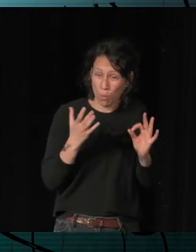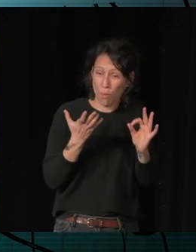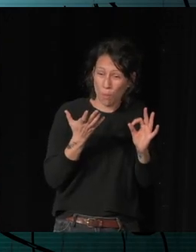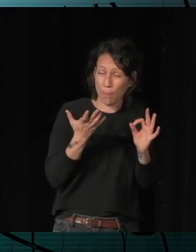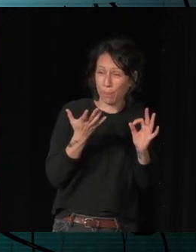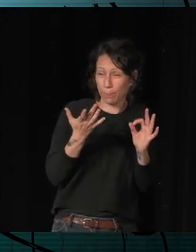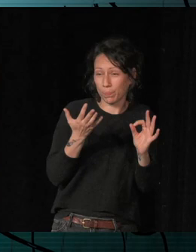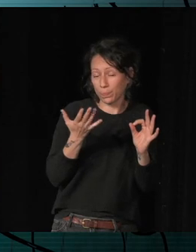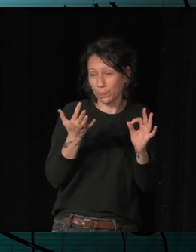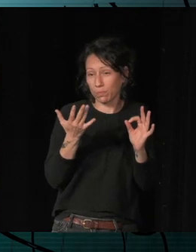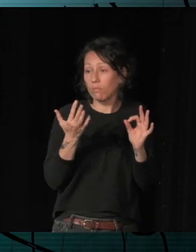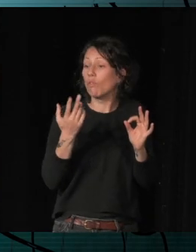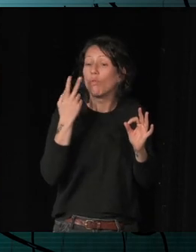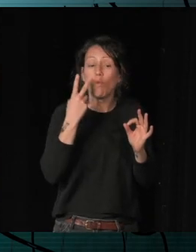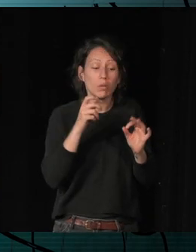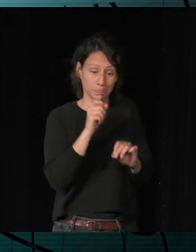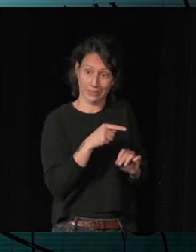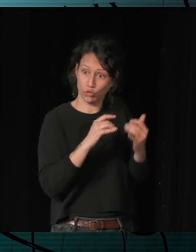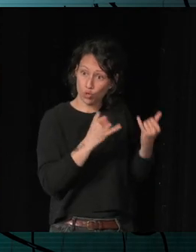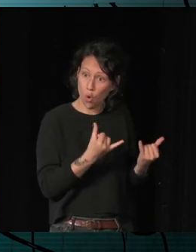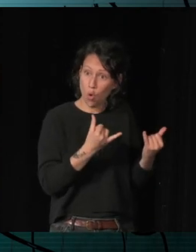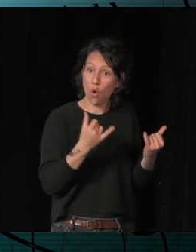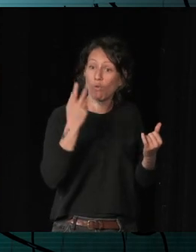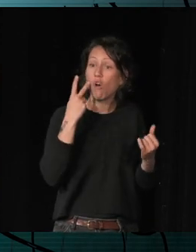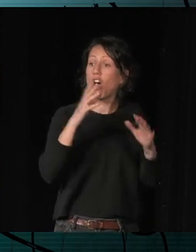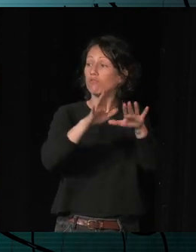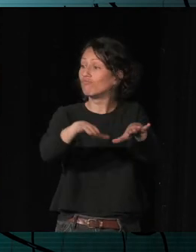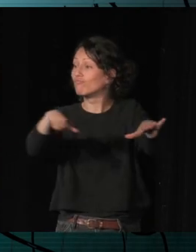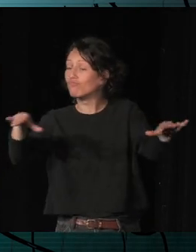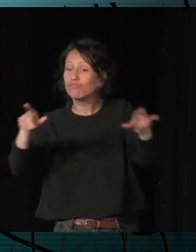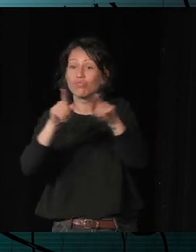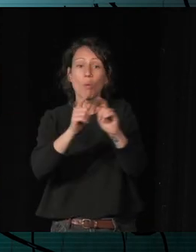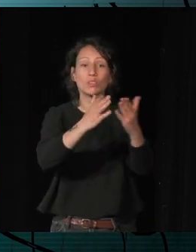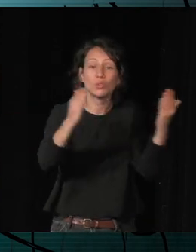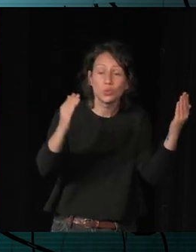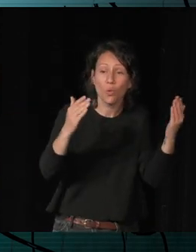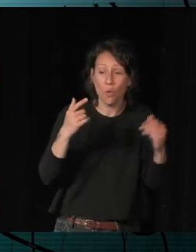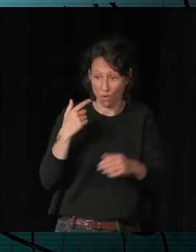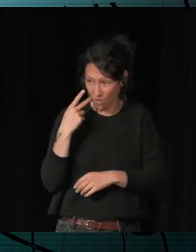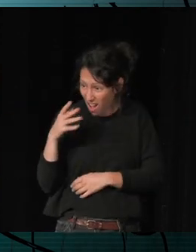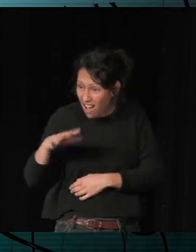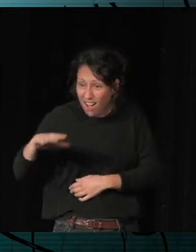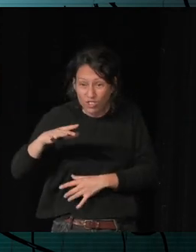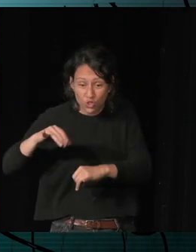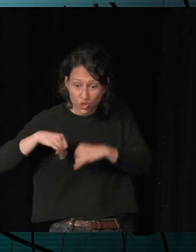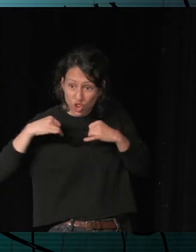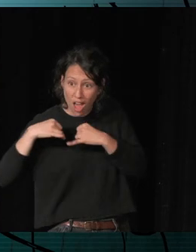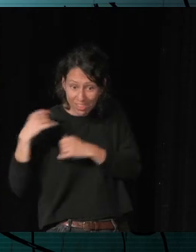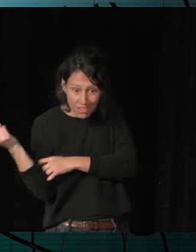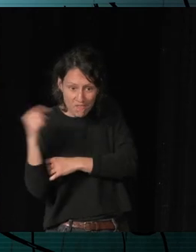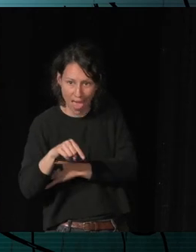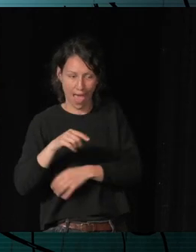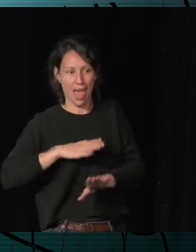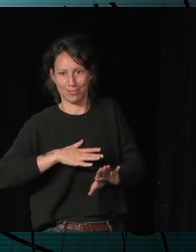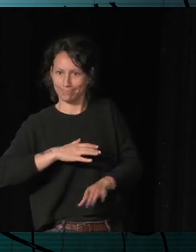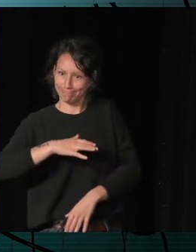exposé dans des expositions et qu'il est accessible au public et que je vois des jeunes qui essayie et qui essae de venir jouer et